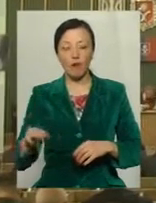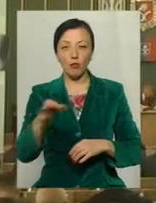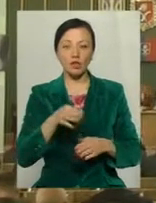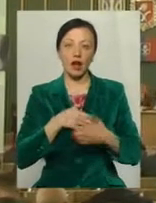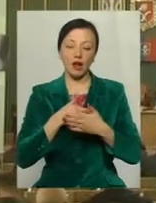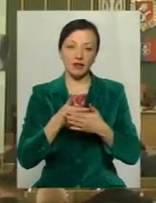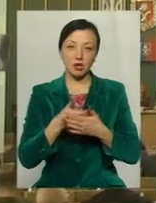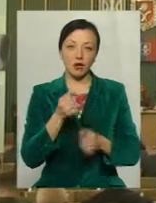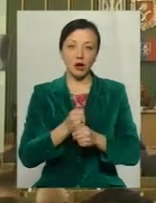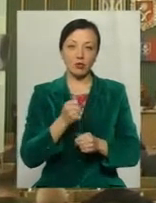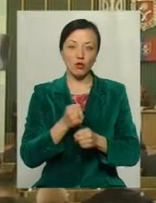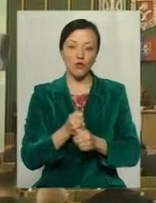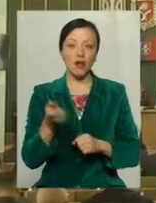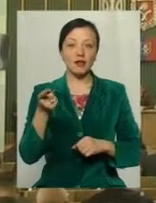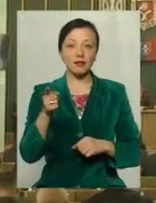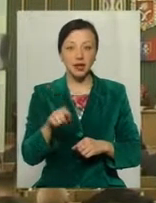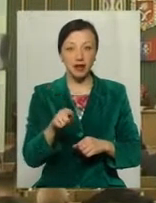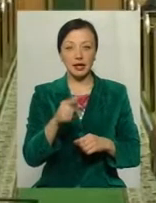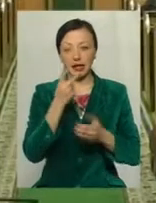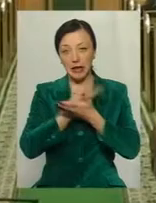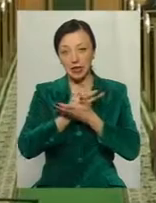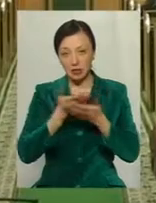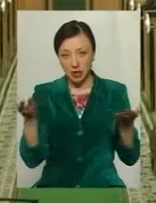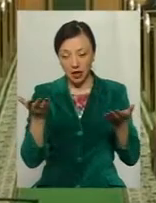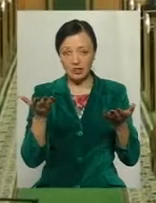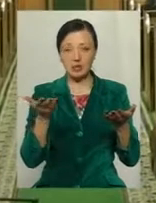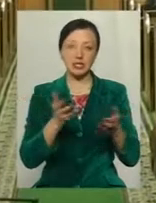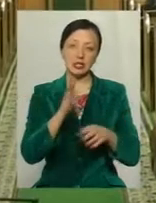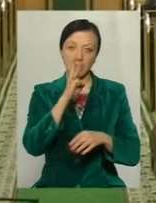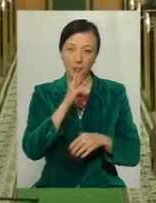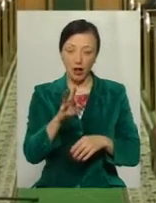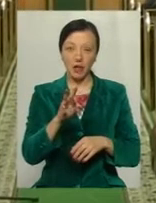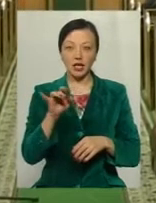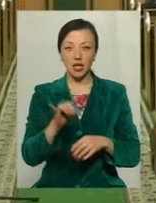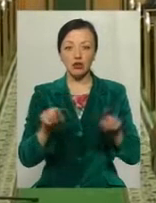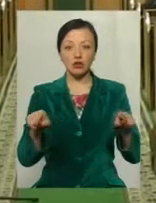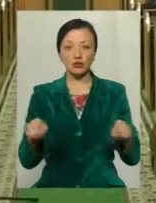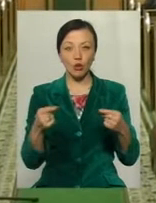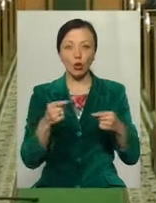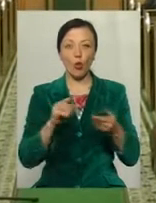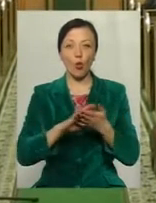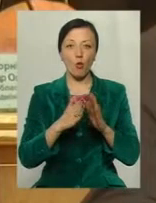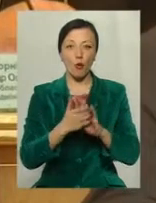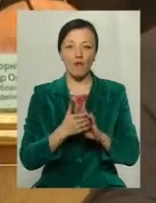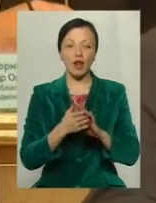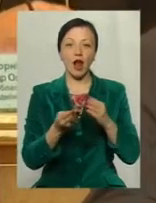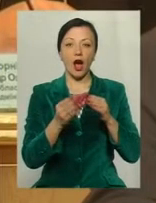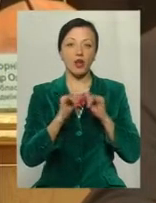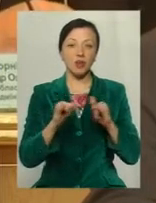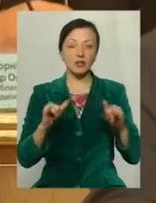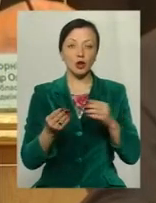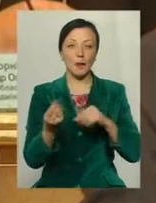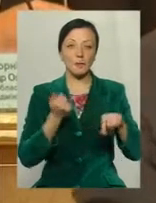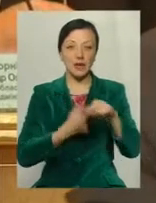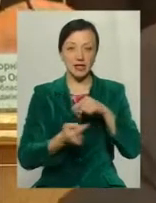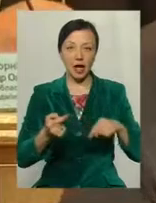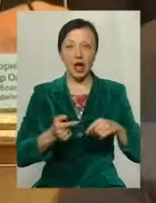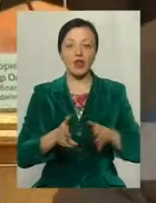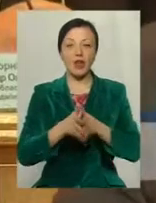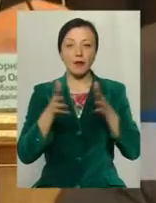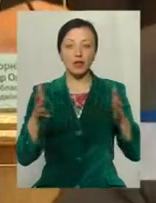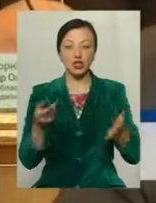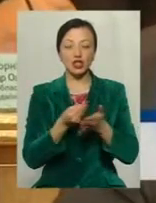райони мають достатній фінансовий ресурс для вирішення загальних проблем. Хоча планові показники перевиконані, та могли би